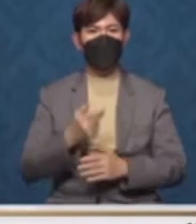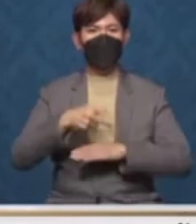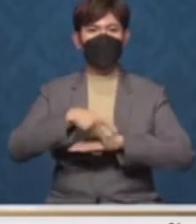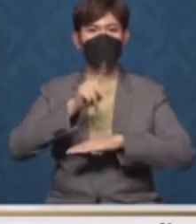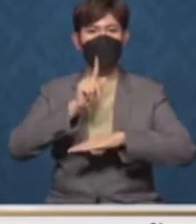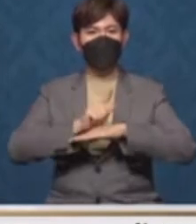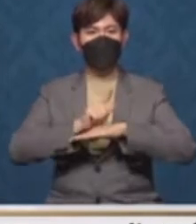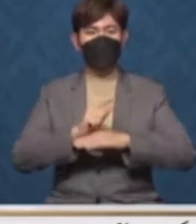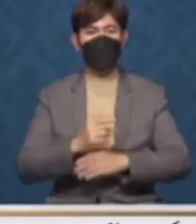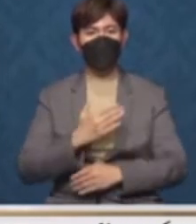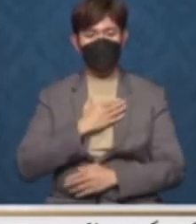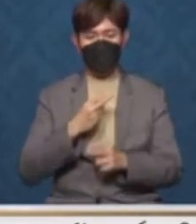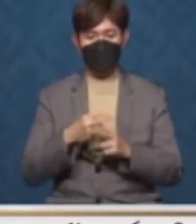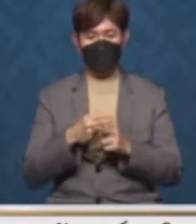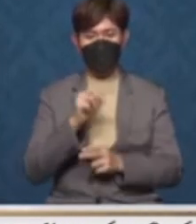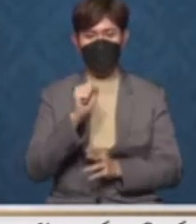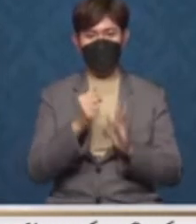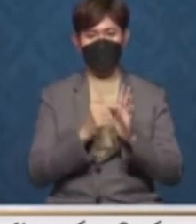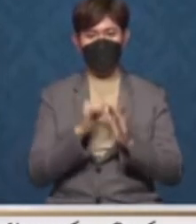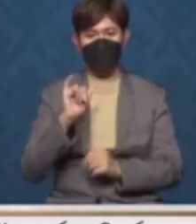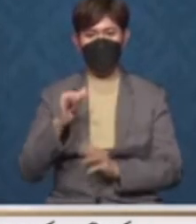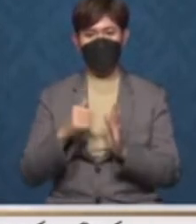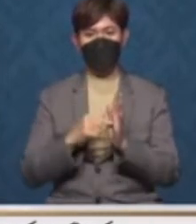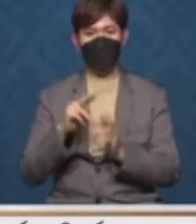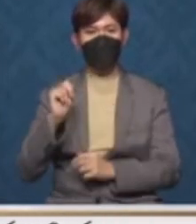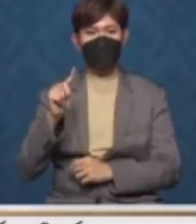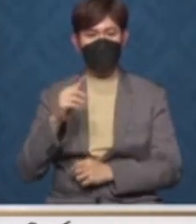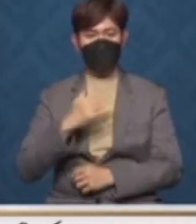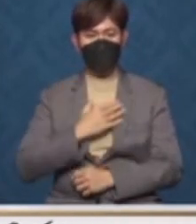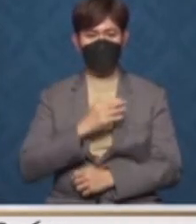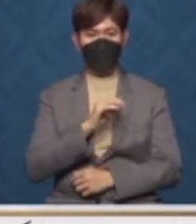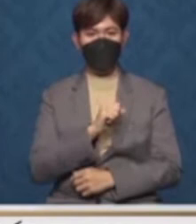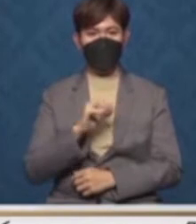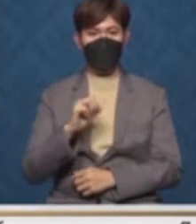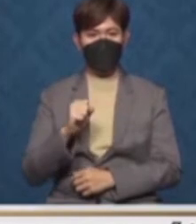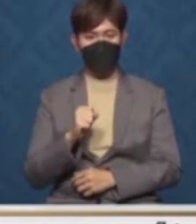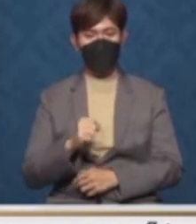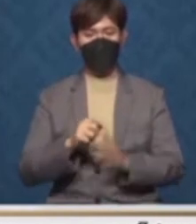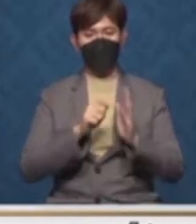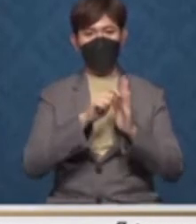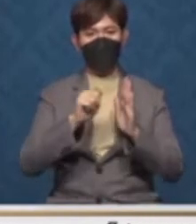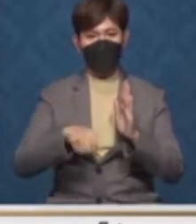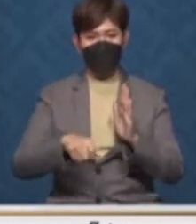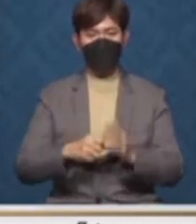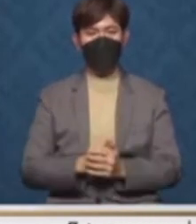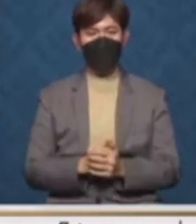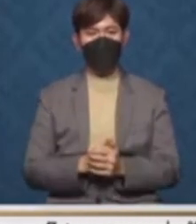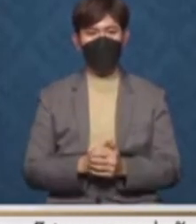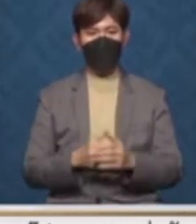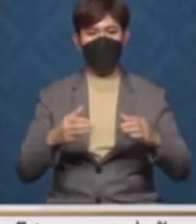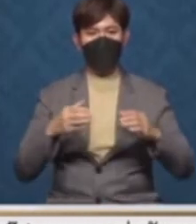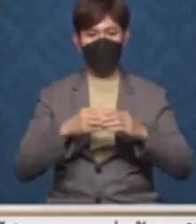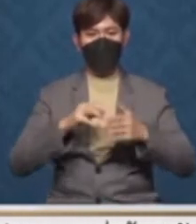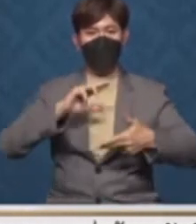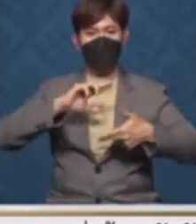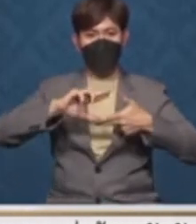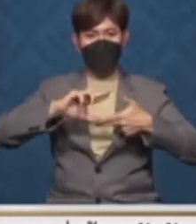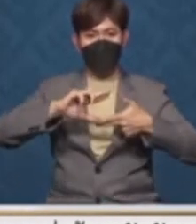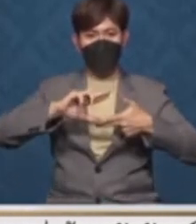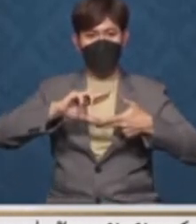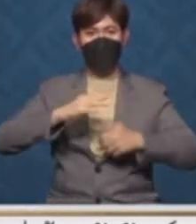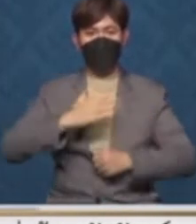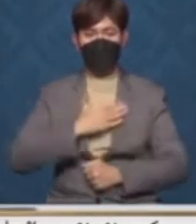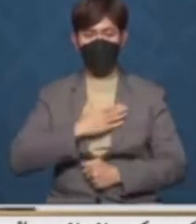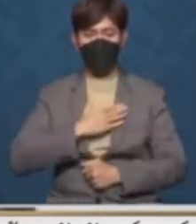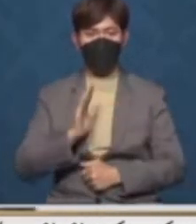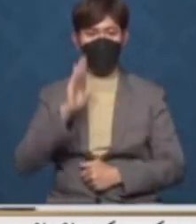านที่เคารพกับผมสายันยุติธรรมสมาชิกสภาผู้แทนราษฎรจังหวัดนครศรีธรรมราชพรรคพลังประชารัฐผมขอประ